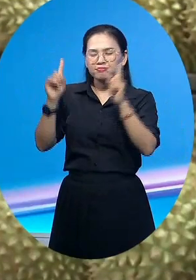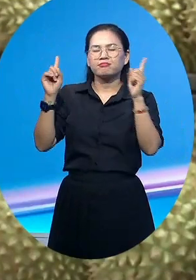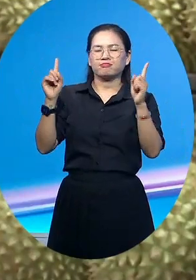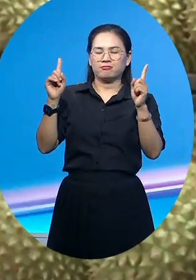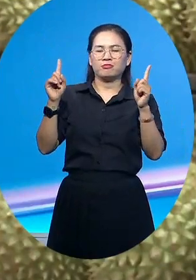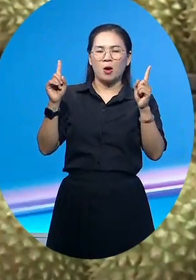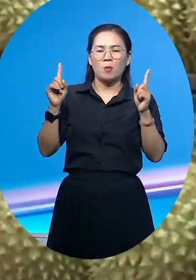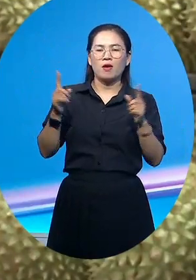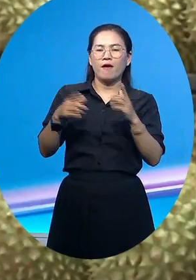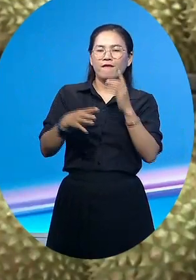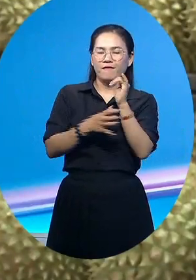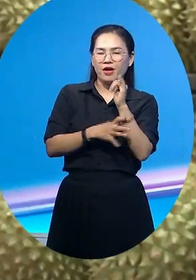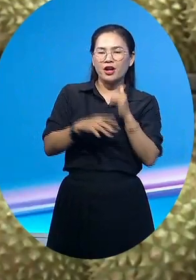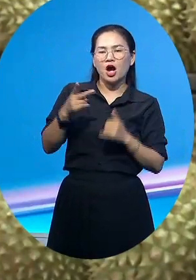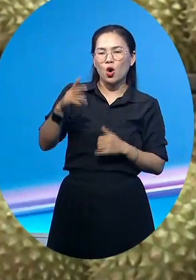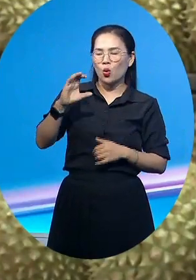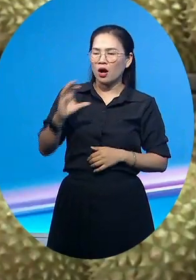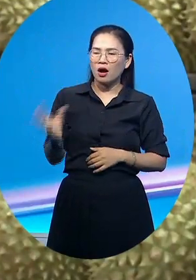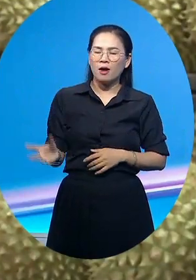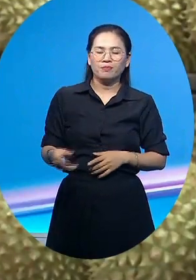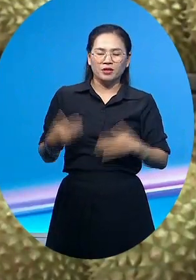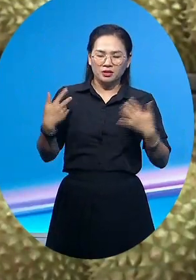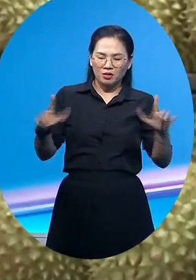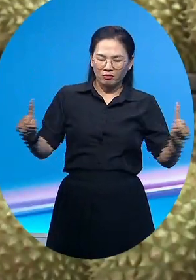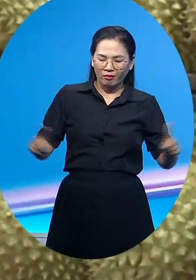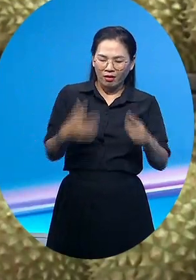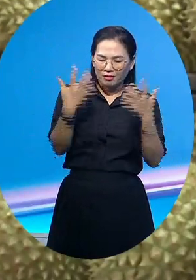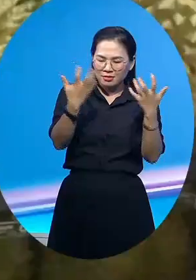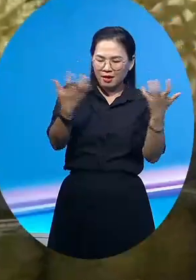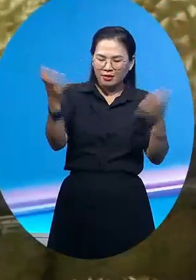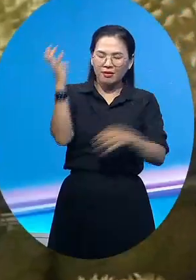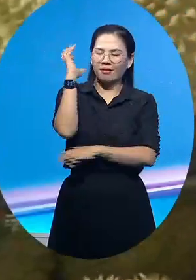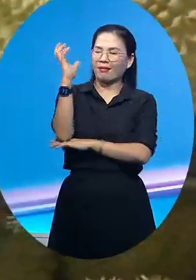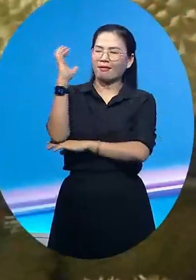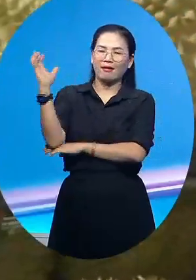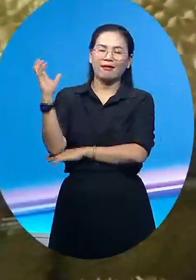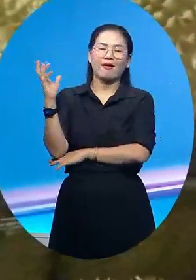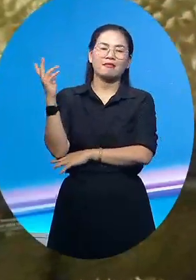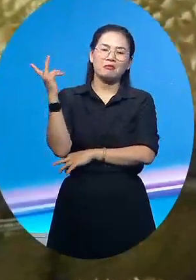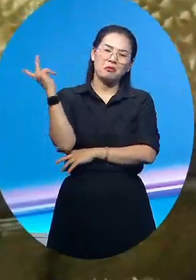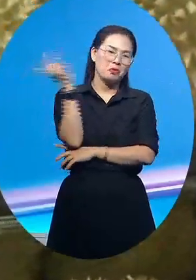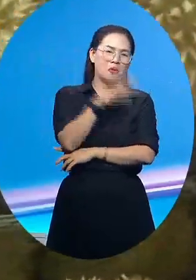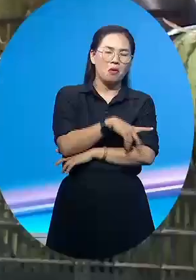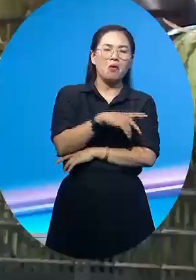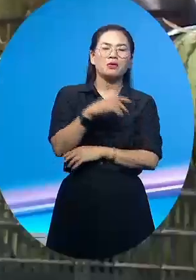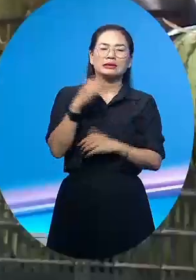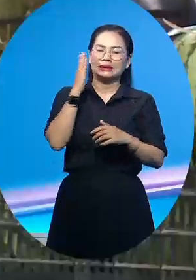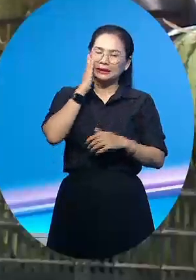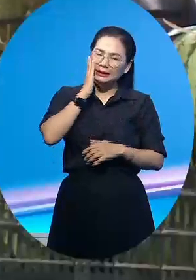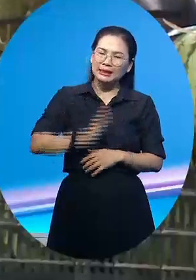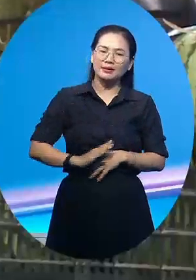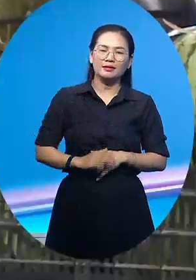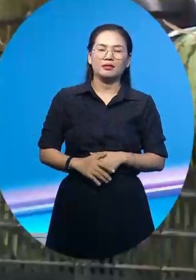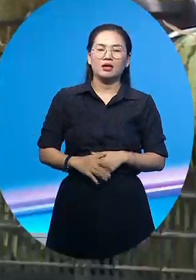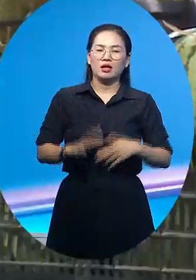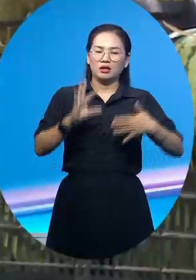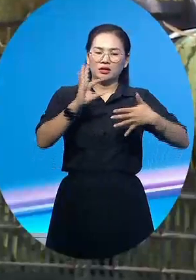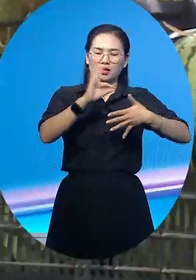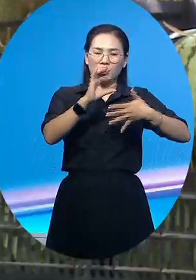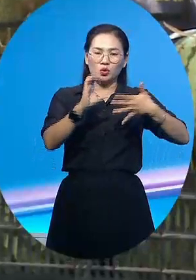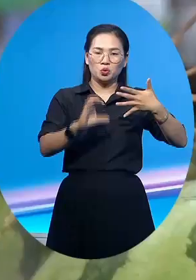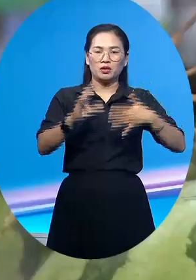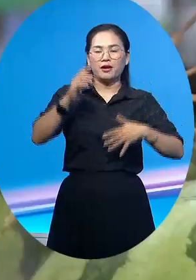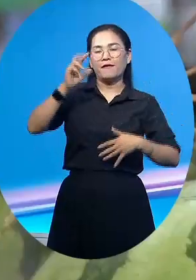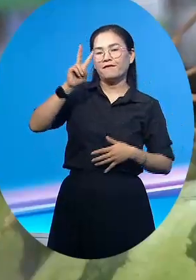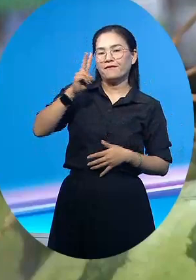tiêu dùng qua những cái bữa ăn an toàn và lành mạnh sản phẩm được trồng và chế biến theo tiêu chuẩn VietGAP và